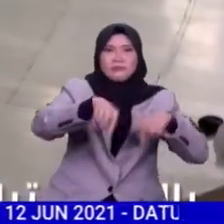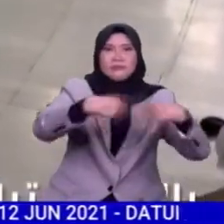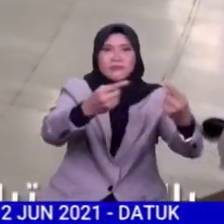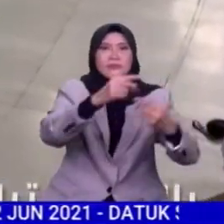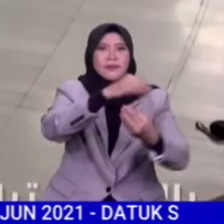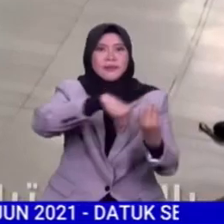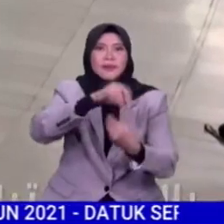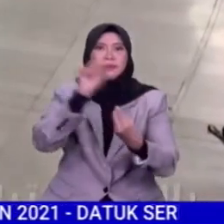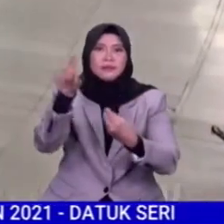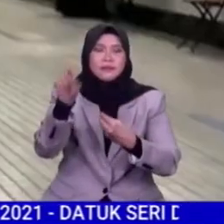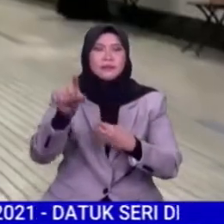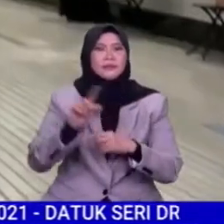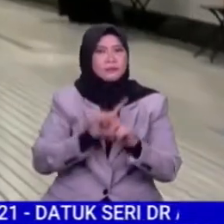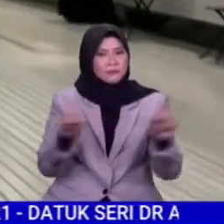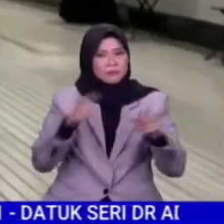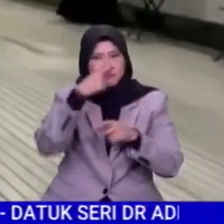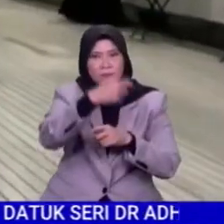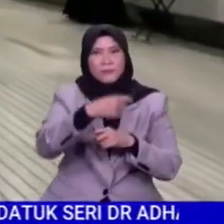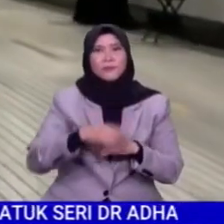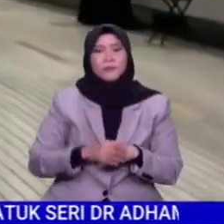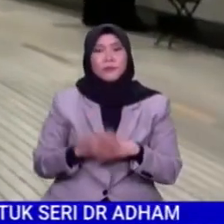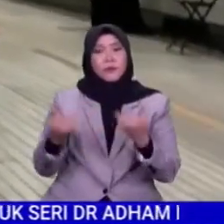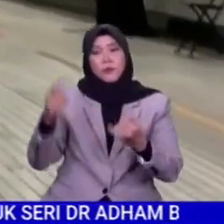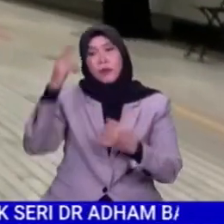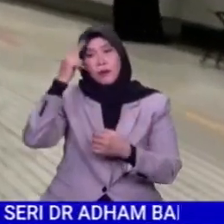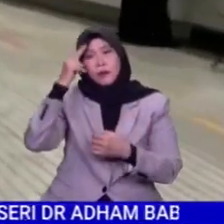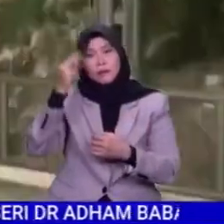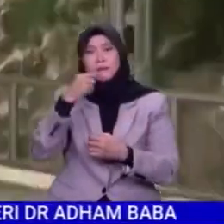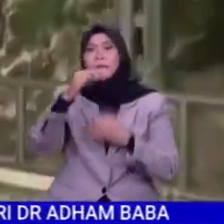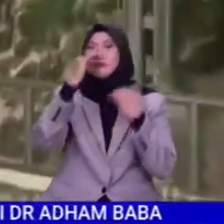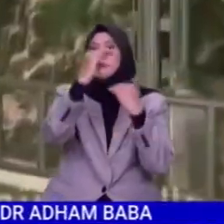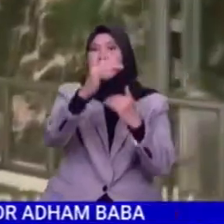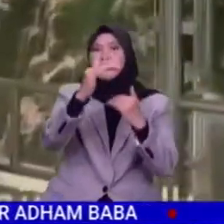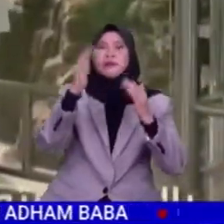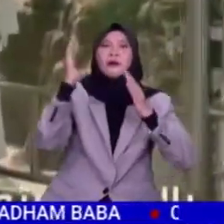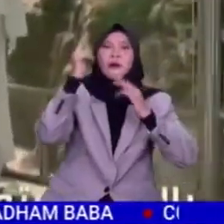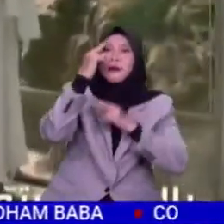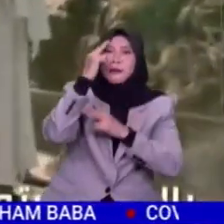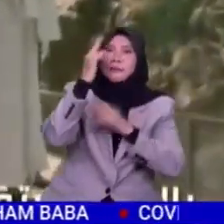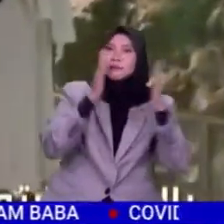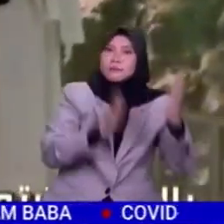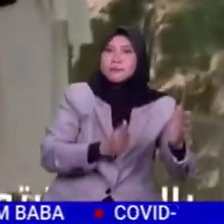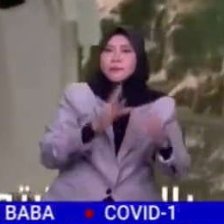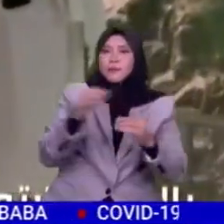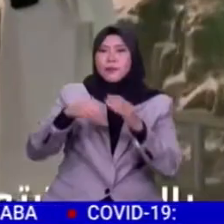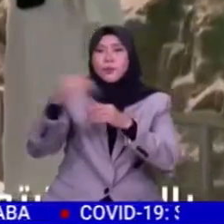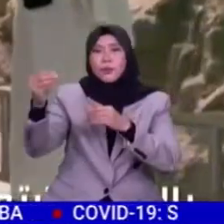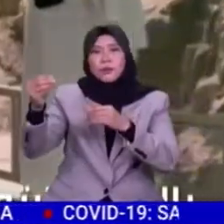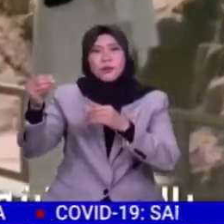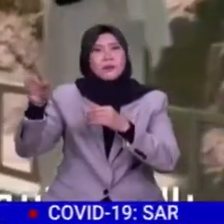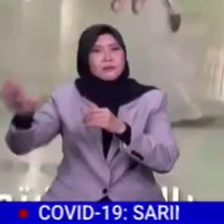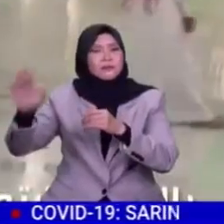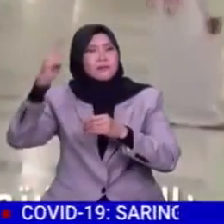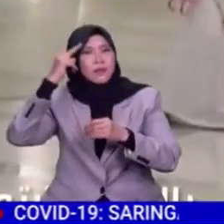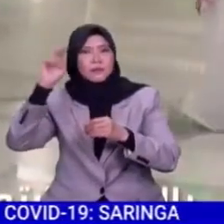ini Kerajaan Arab Saudi memutuskan ibadah haji tahun ini diharapkan warga negaranya dan warga asing yang telah berada di negara